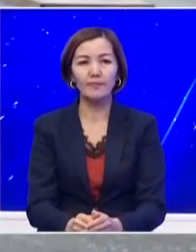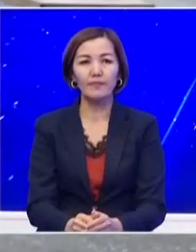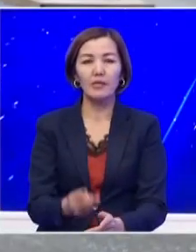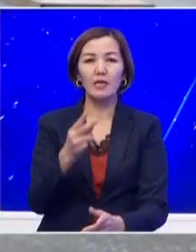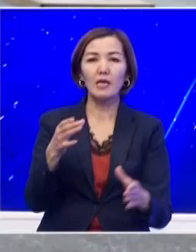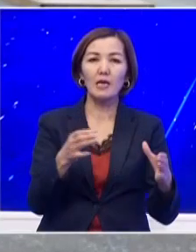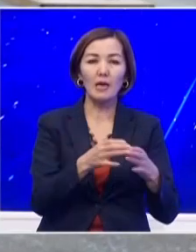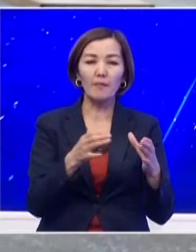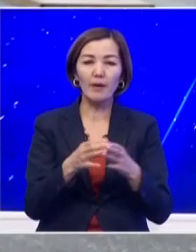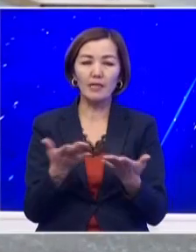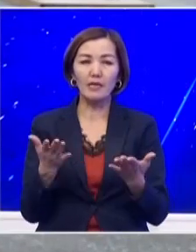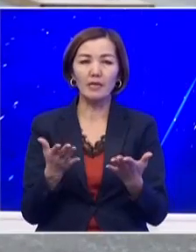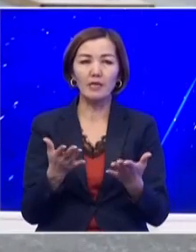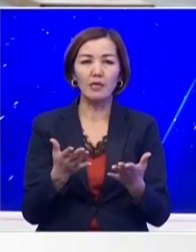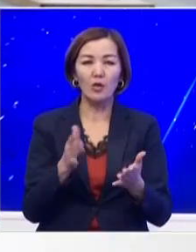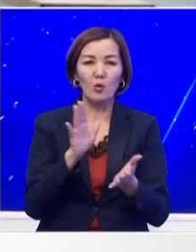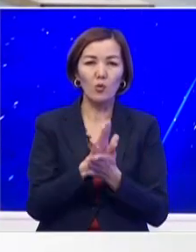компания. Сол экосервис